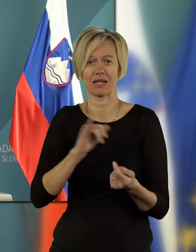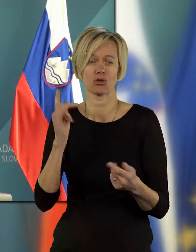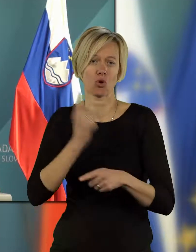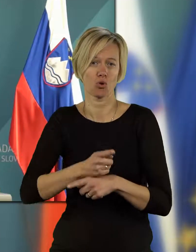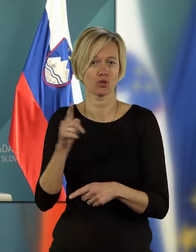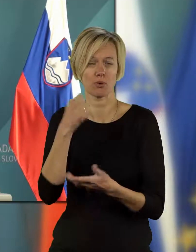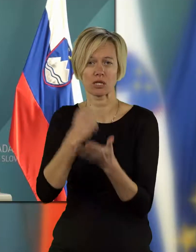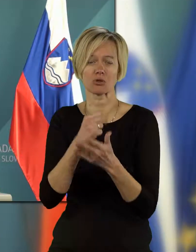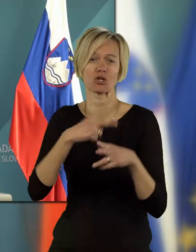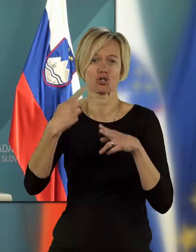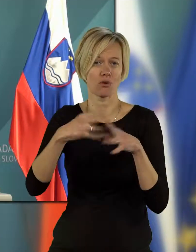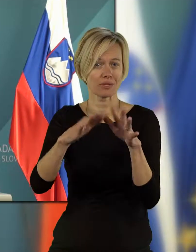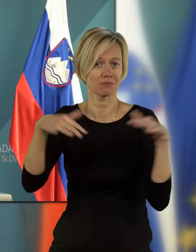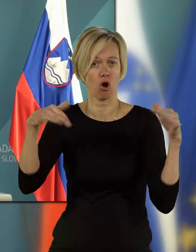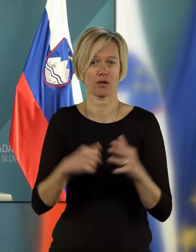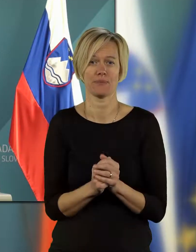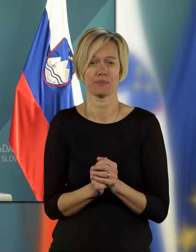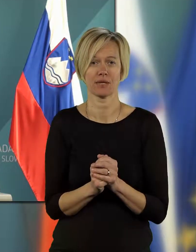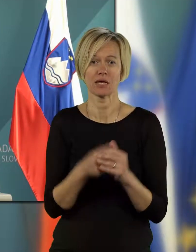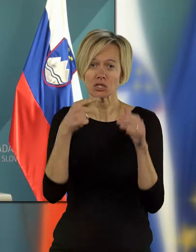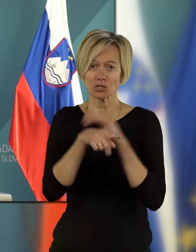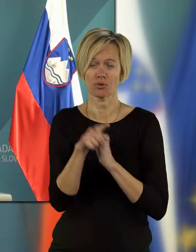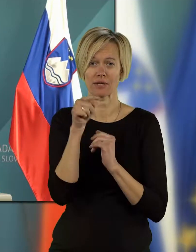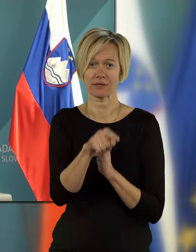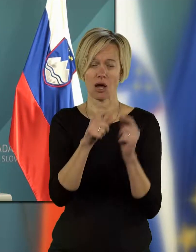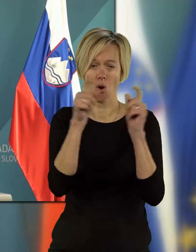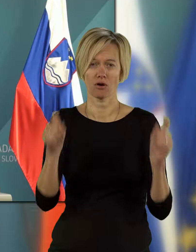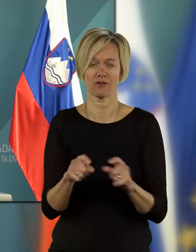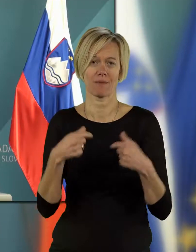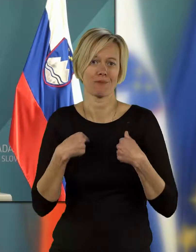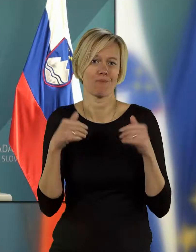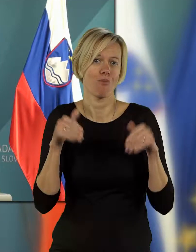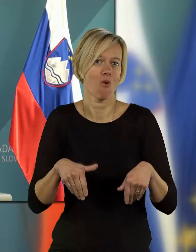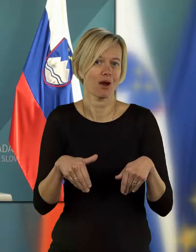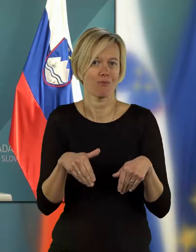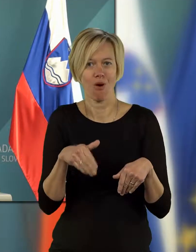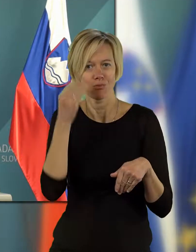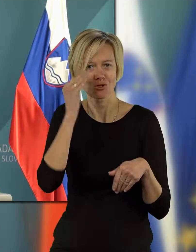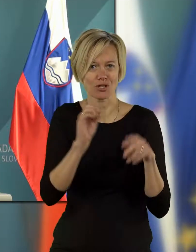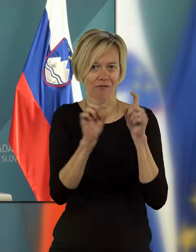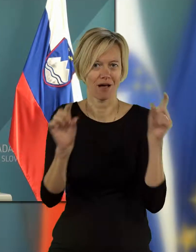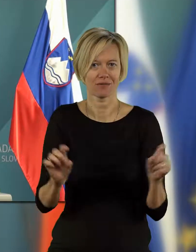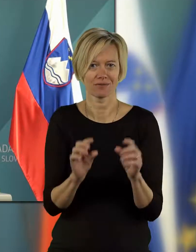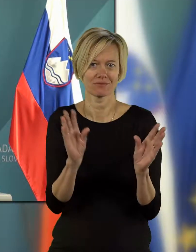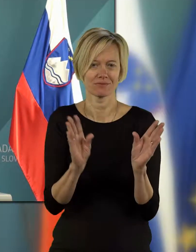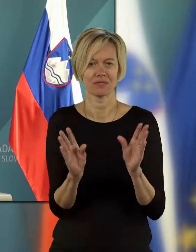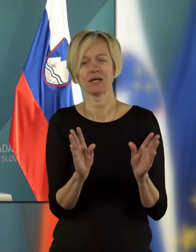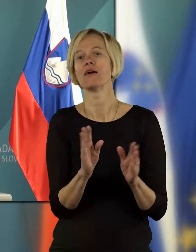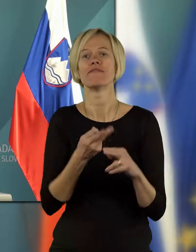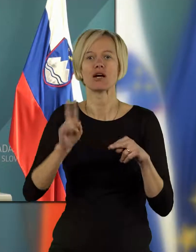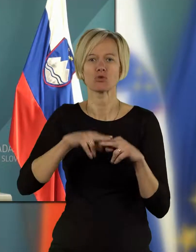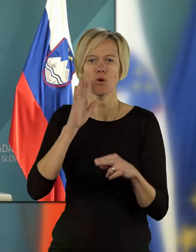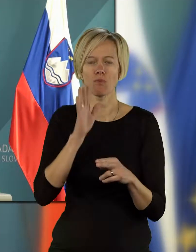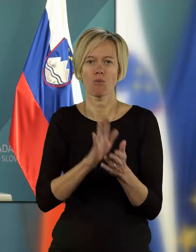je določil in potrdil Državni zbor in znotraj tega okvira se moramo gibati. Več kot